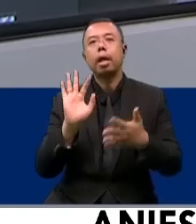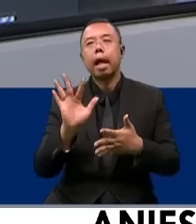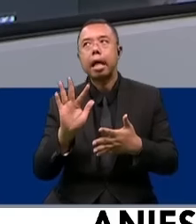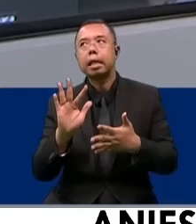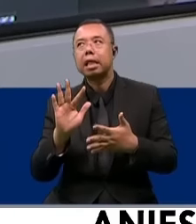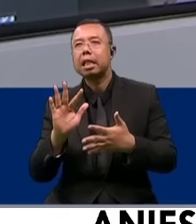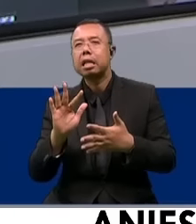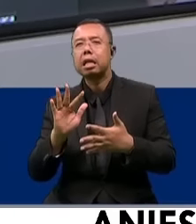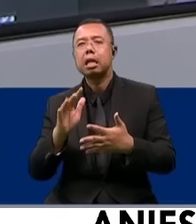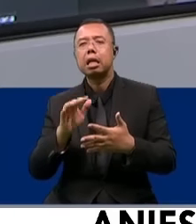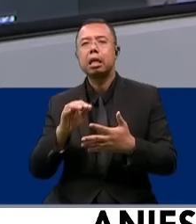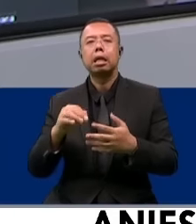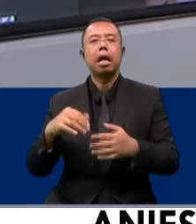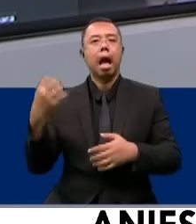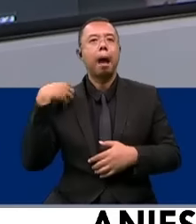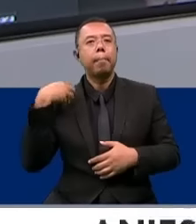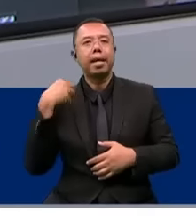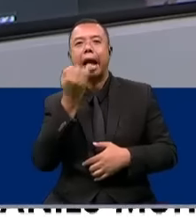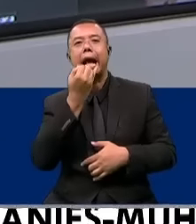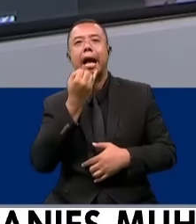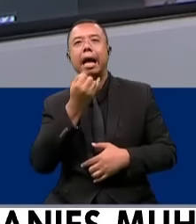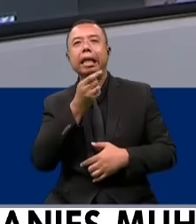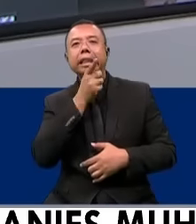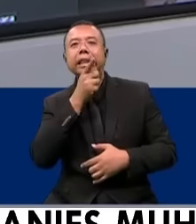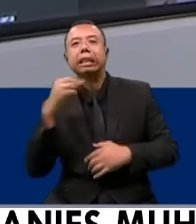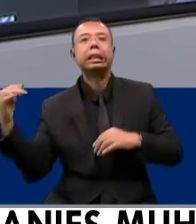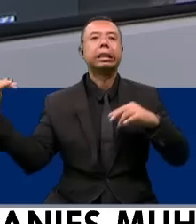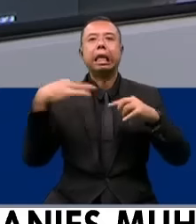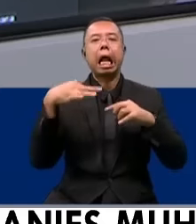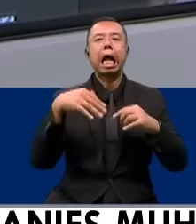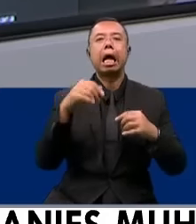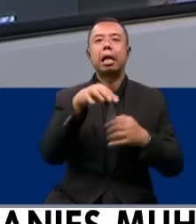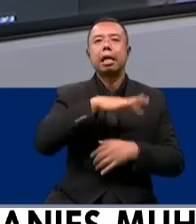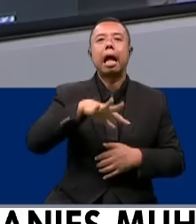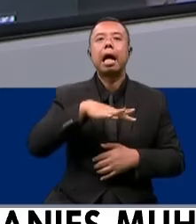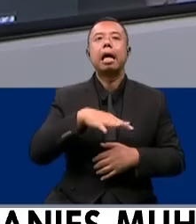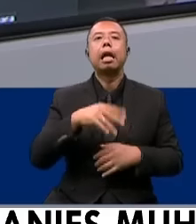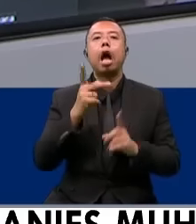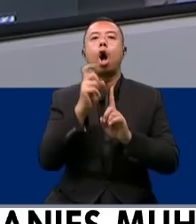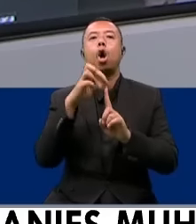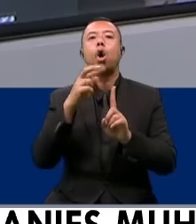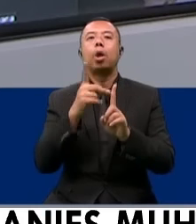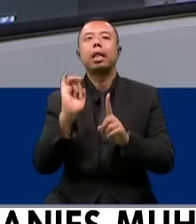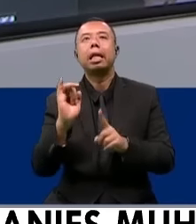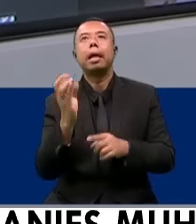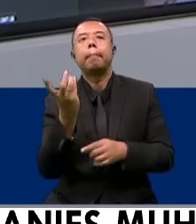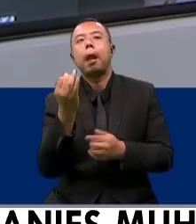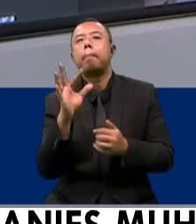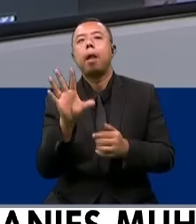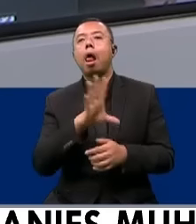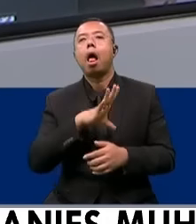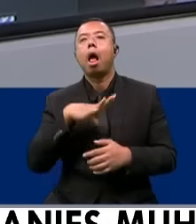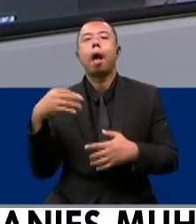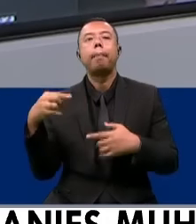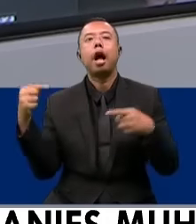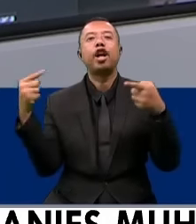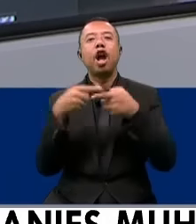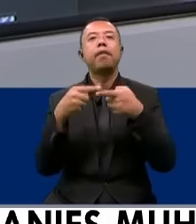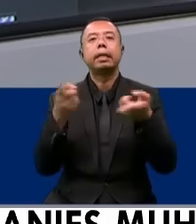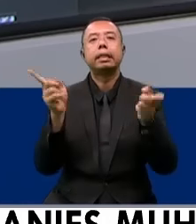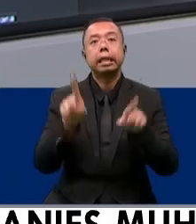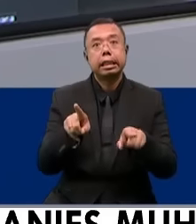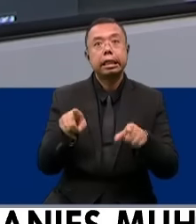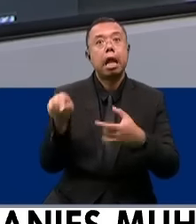agresif Amerika dan sekutunya untuk memerangi Huti maksud saya adalah berapa lama konflik ini akan berlangsung sehingga